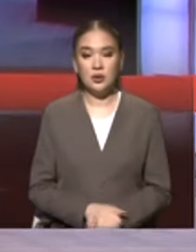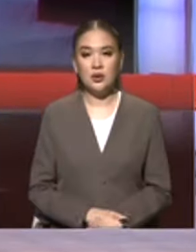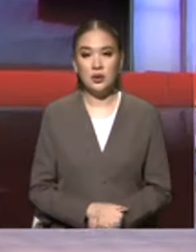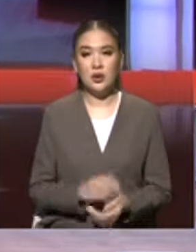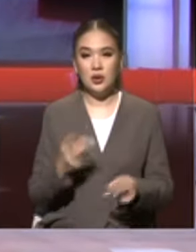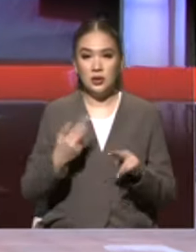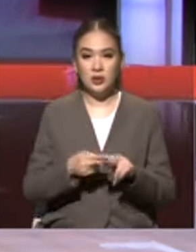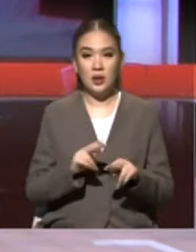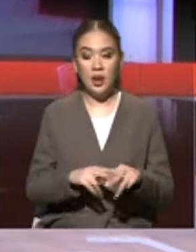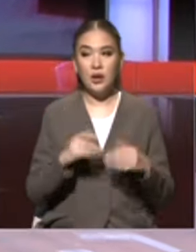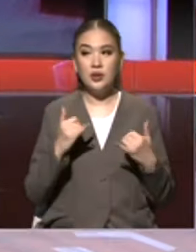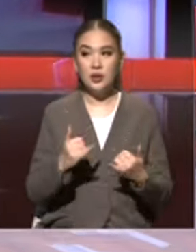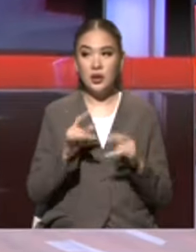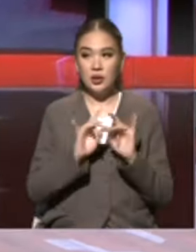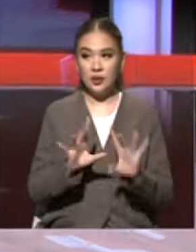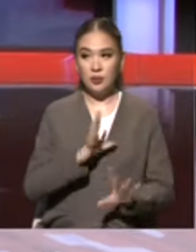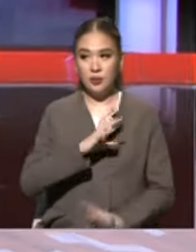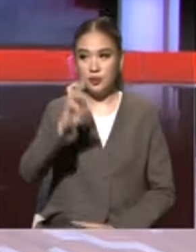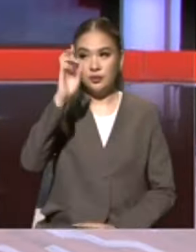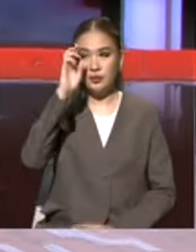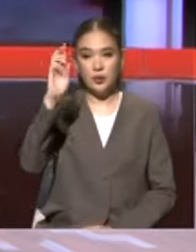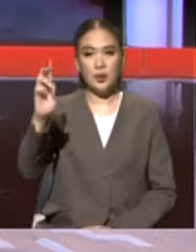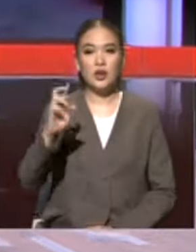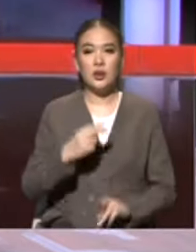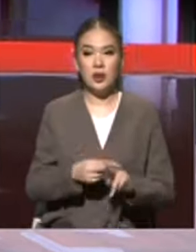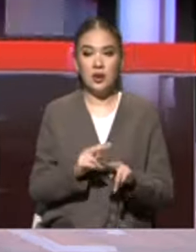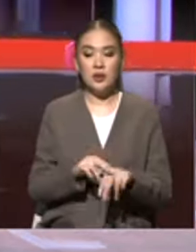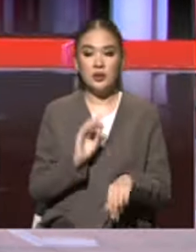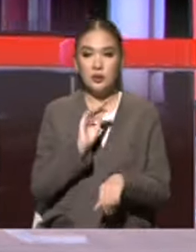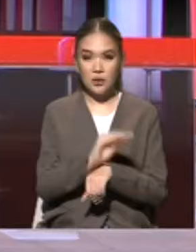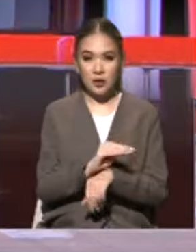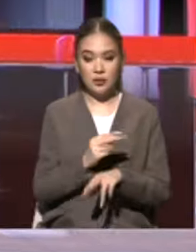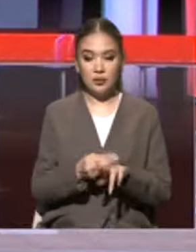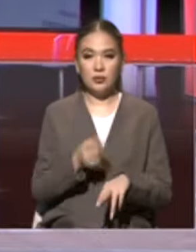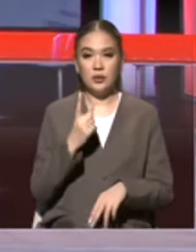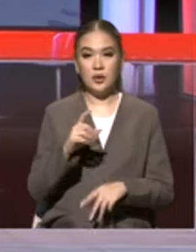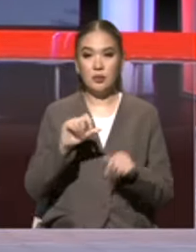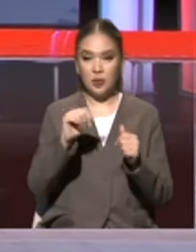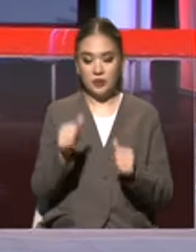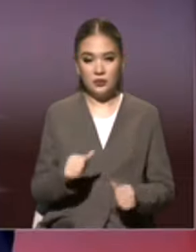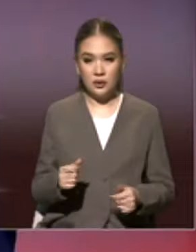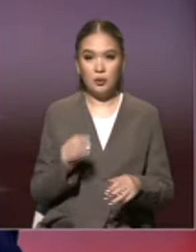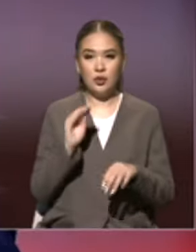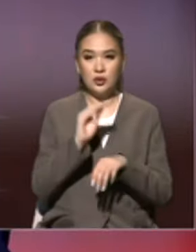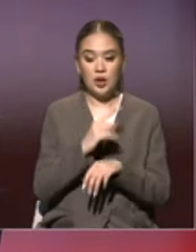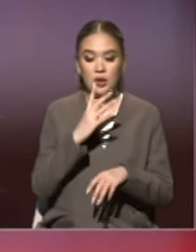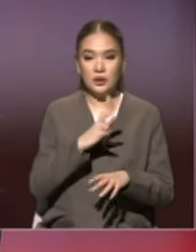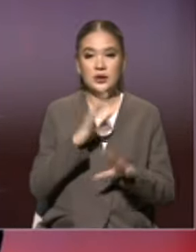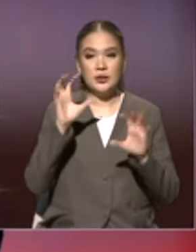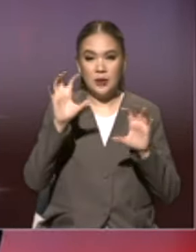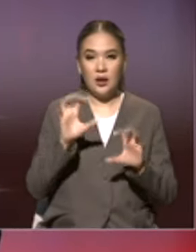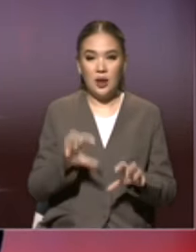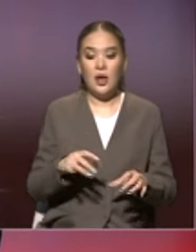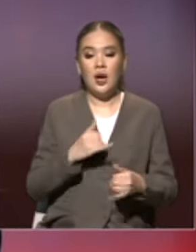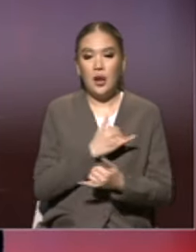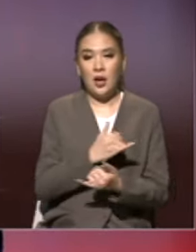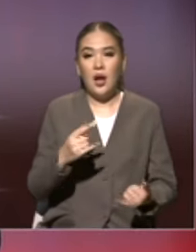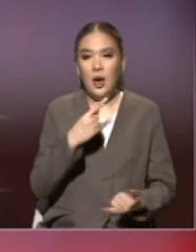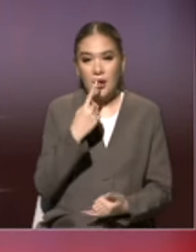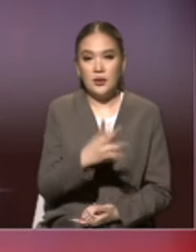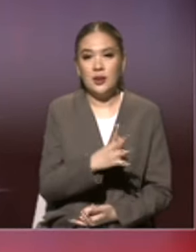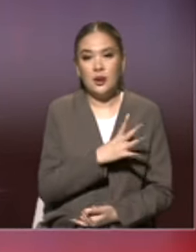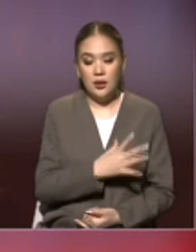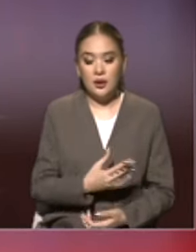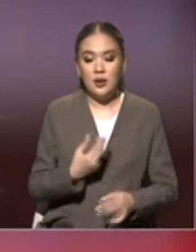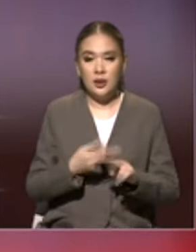келтірдік. Ал жаңағы мемлекеттік үлесі бар. Бір платформаға біріктіру туралы ұсыныс айтылды. Заңда осы платформа енгізілді. Иә,